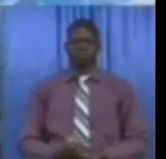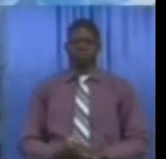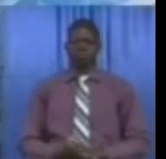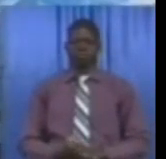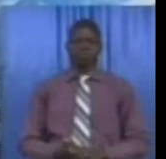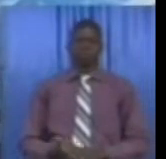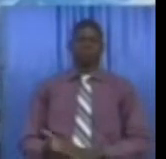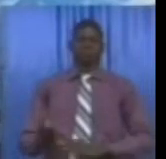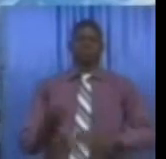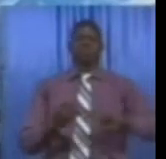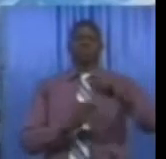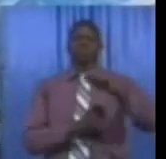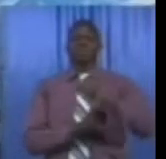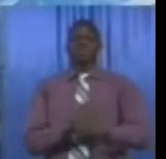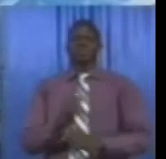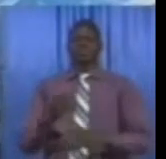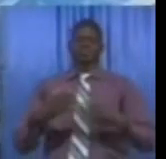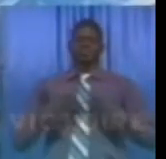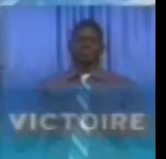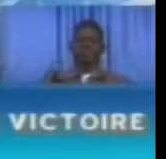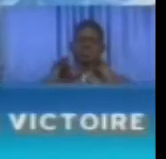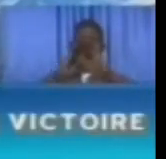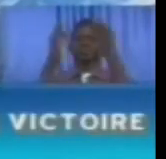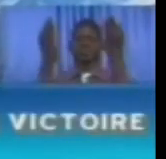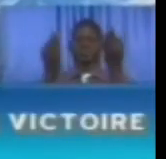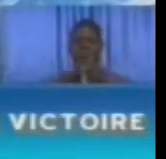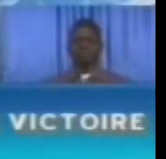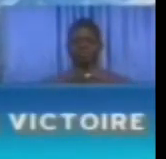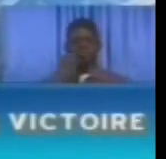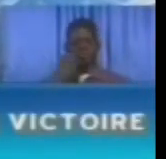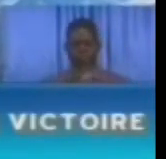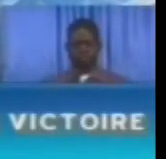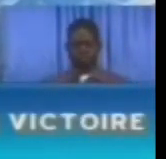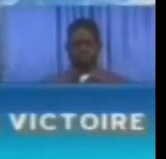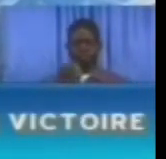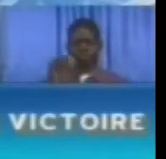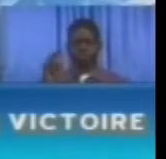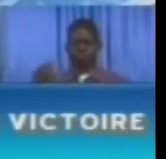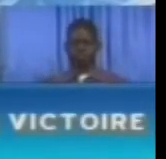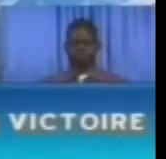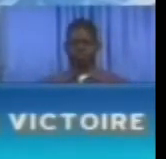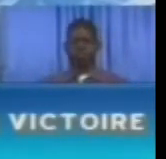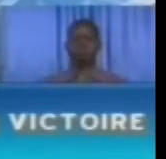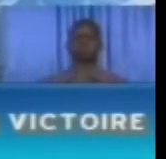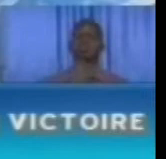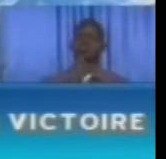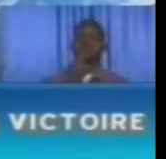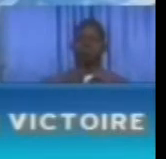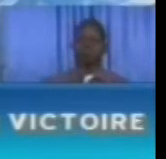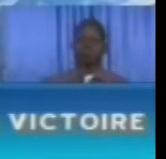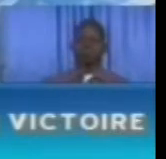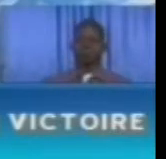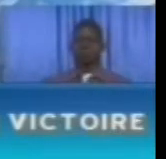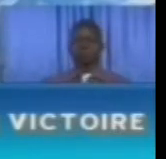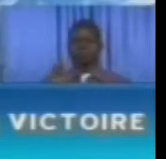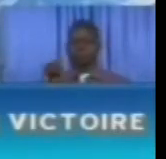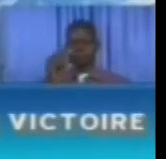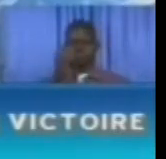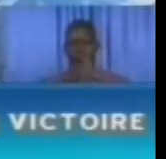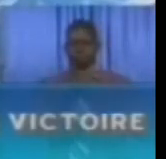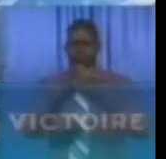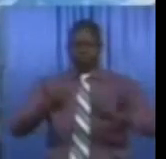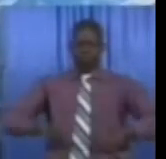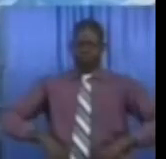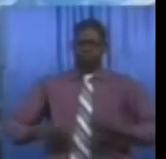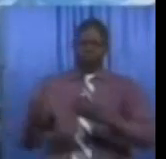de protection de la santé familiale en est la cause. L'ONG Jipaigo fête 40 années d'existence et de lutte